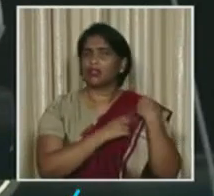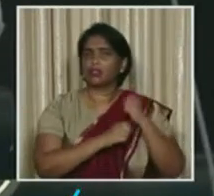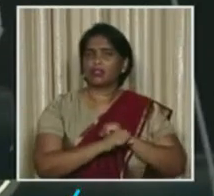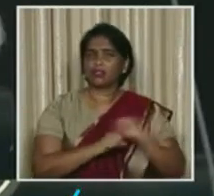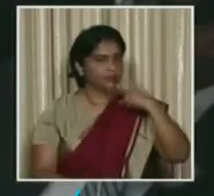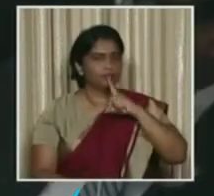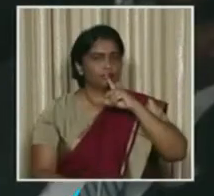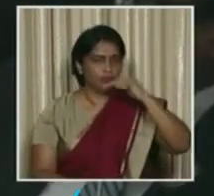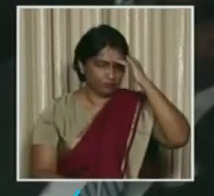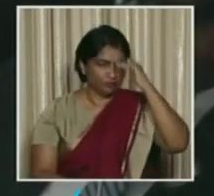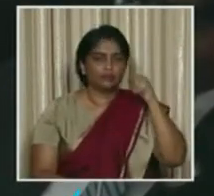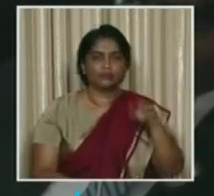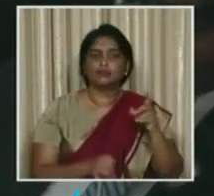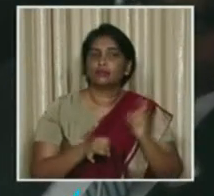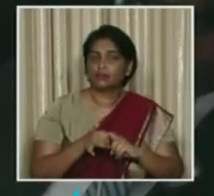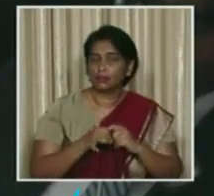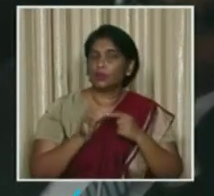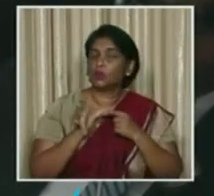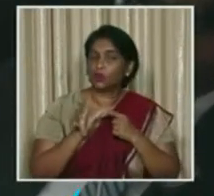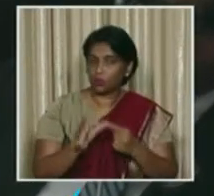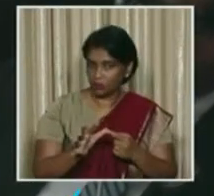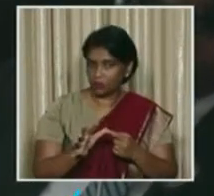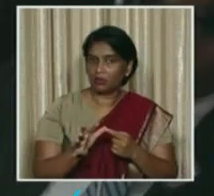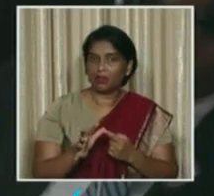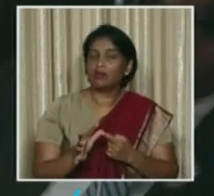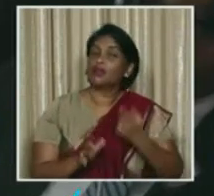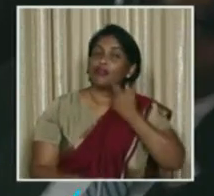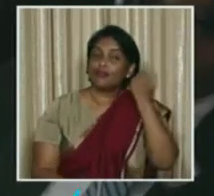ඒ අවස්ථාව දෙන්නේ නැත්තේ? මේ ප්‍රශ්නයට පිළිතුරු